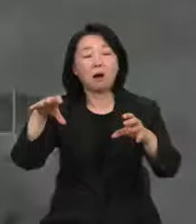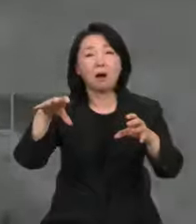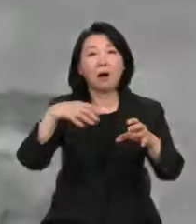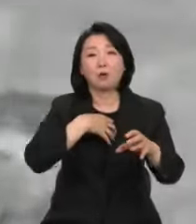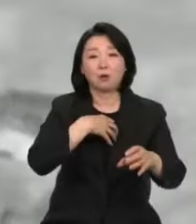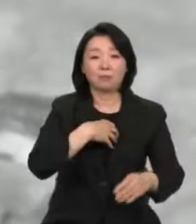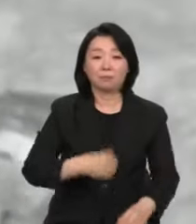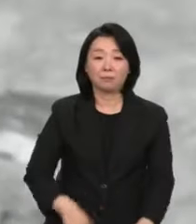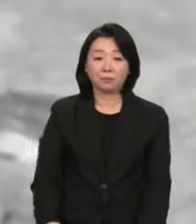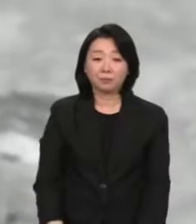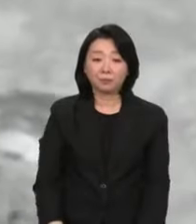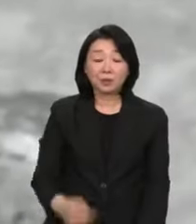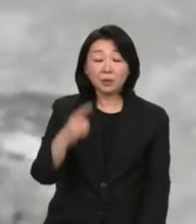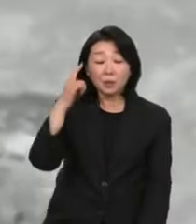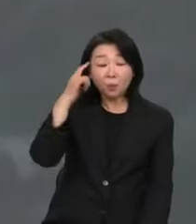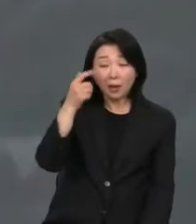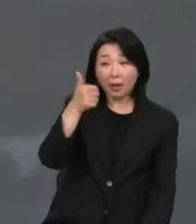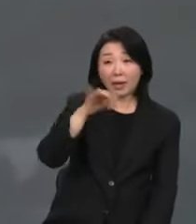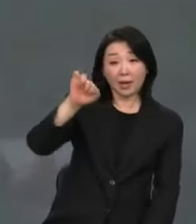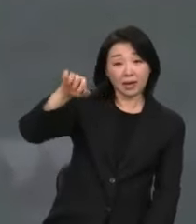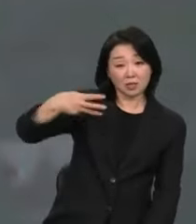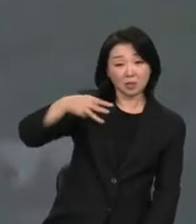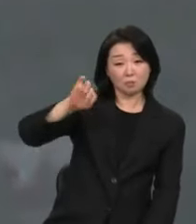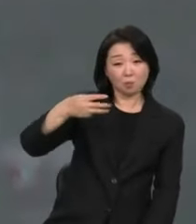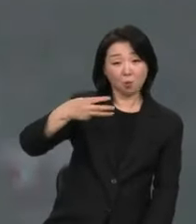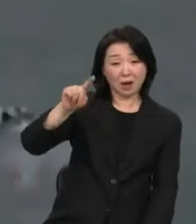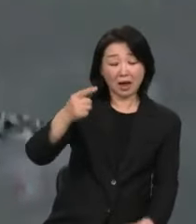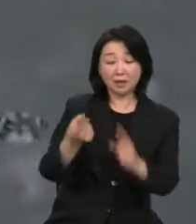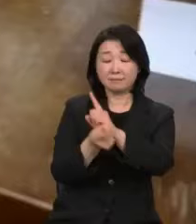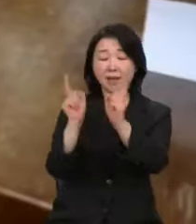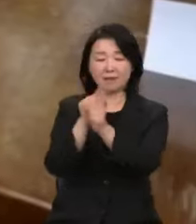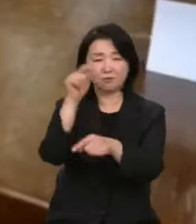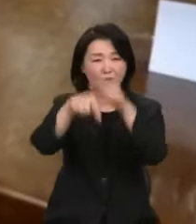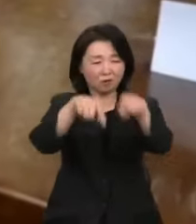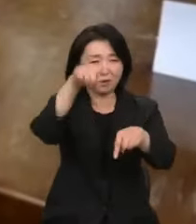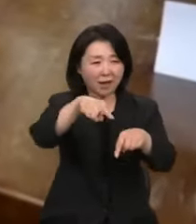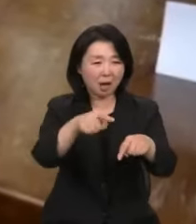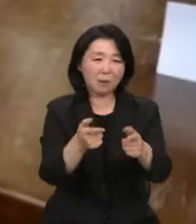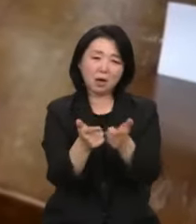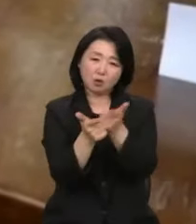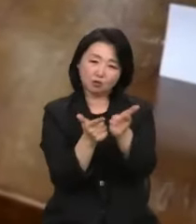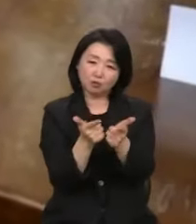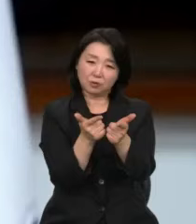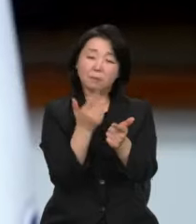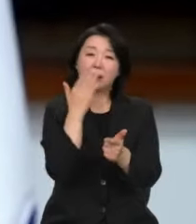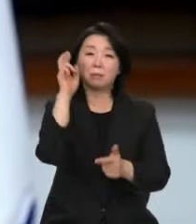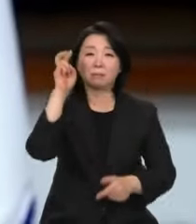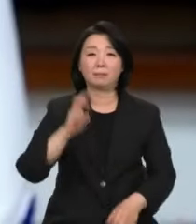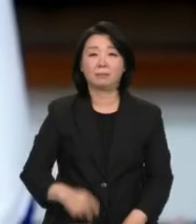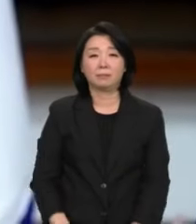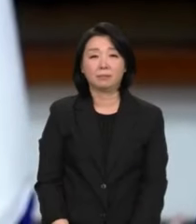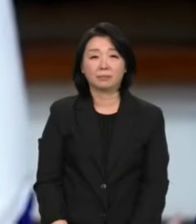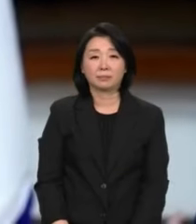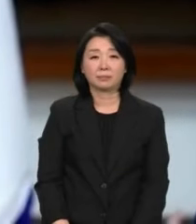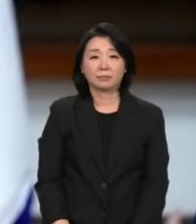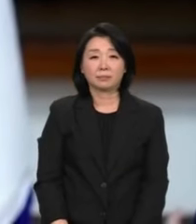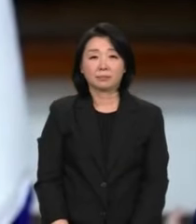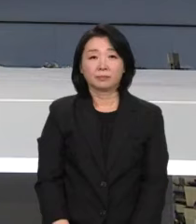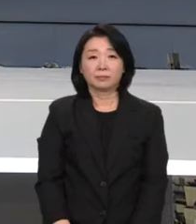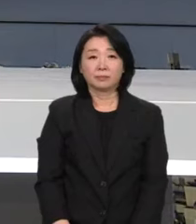타격하기보다는 헤즈볼라 등 대리 세력을 공격해 수위 조절에 나설 거란 분석도 나옵니다. JTBC 심수희입니다.